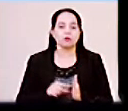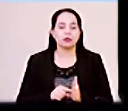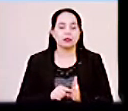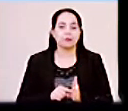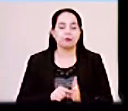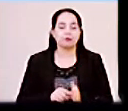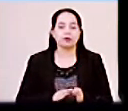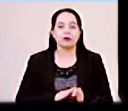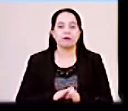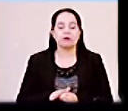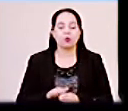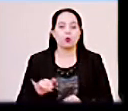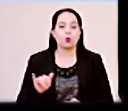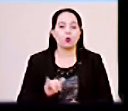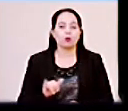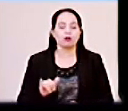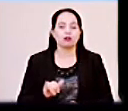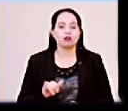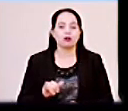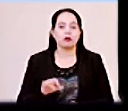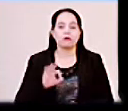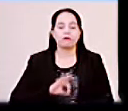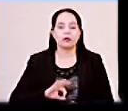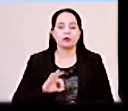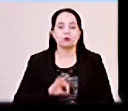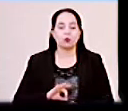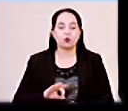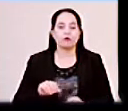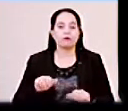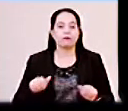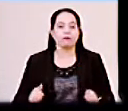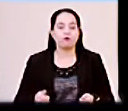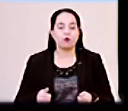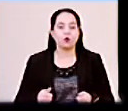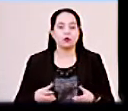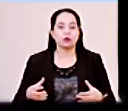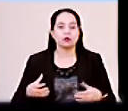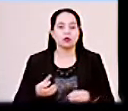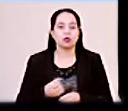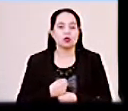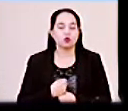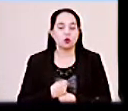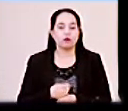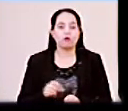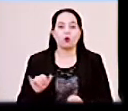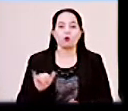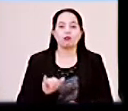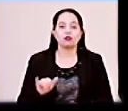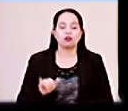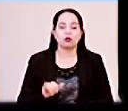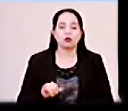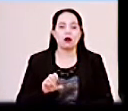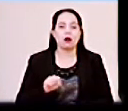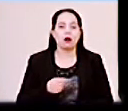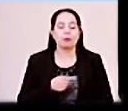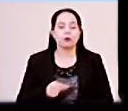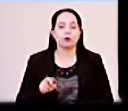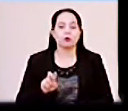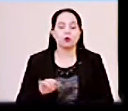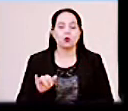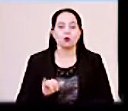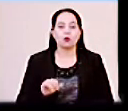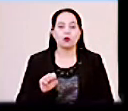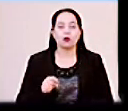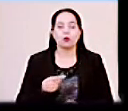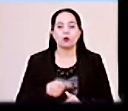386-387. Выполните умножение, воспользовавшись формулой сокращенного умножения. А минус b